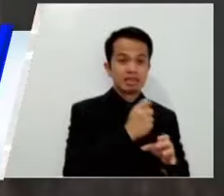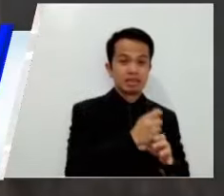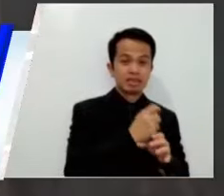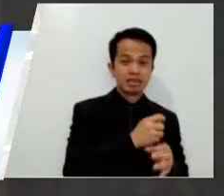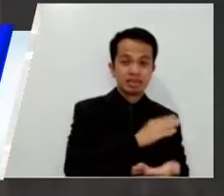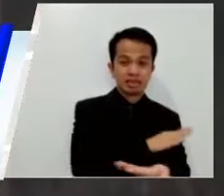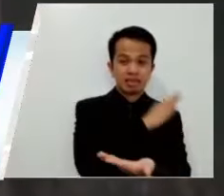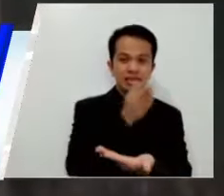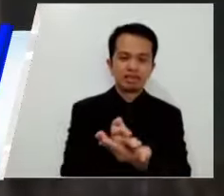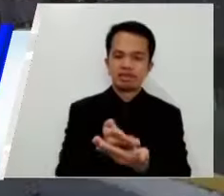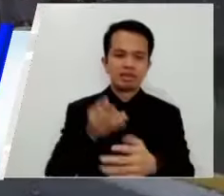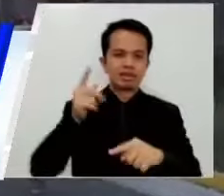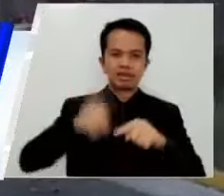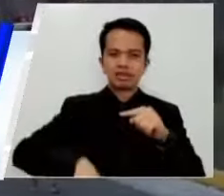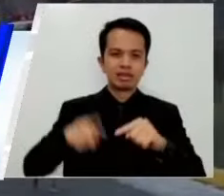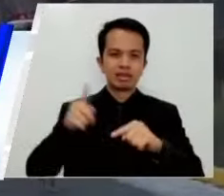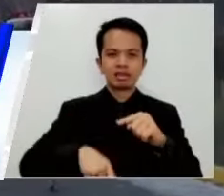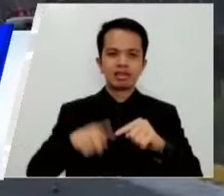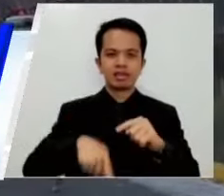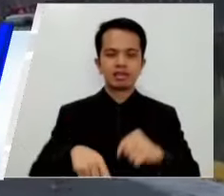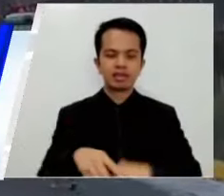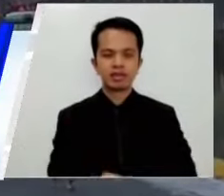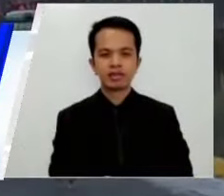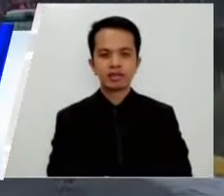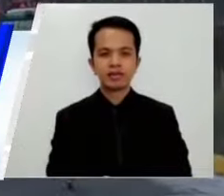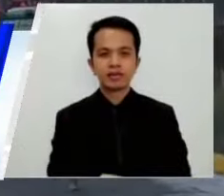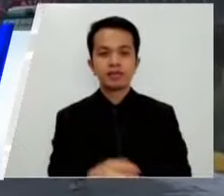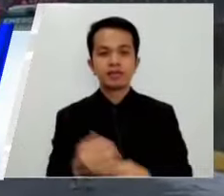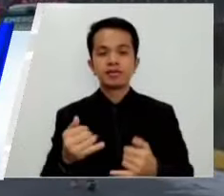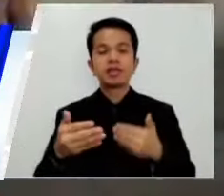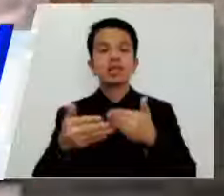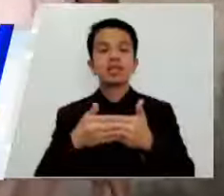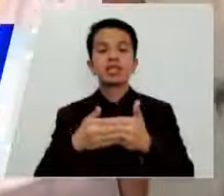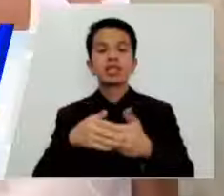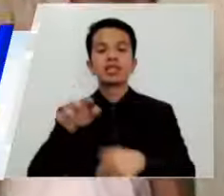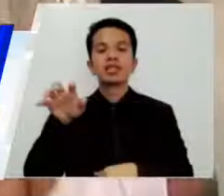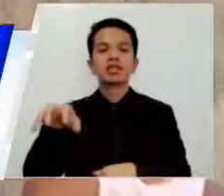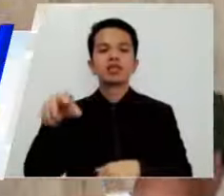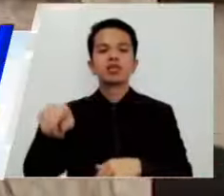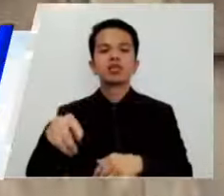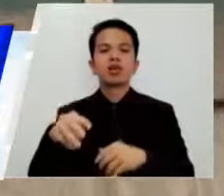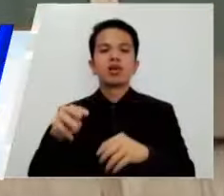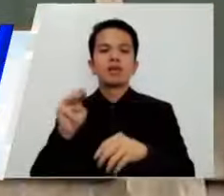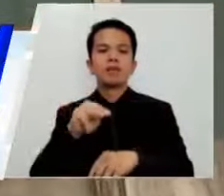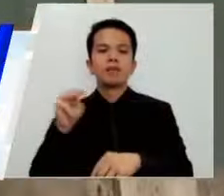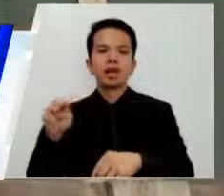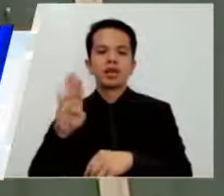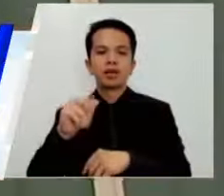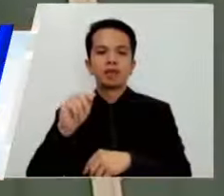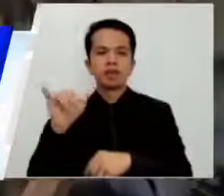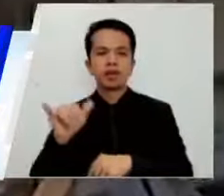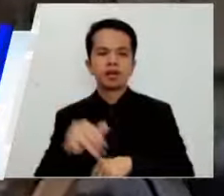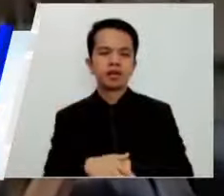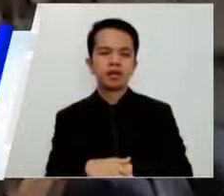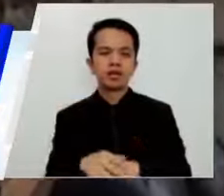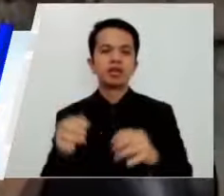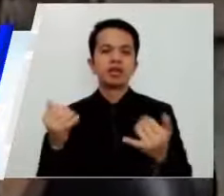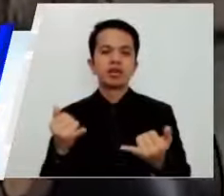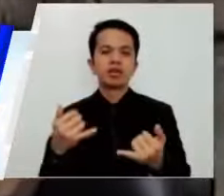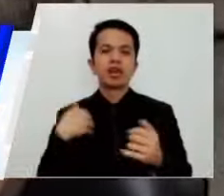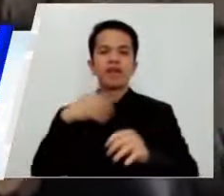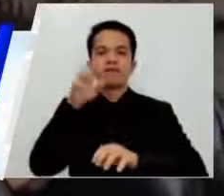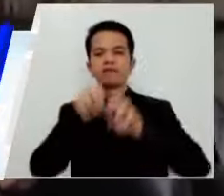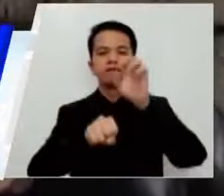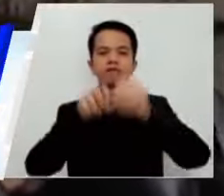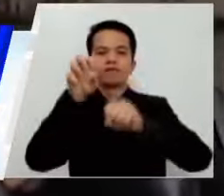may Isla Puting Bato. Katabi na kasi ito halos ng Manila Bay. Gamit ng mga bumbero ang kanilang mga hagdan, inaakyat na